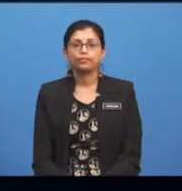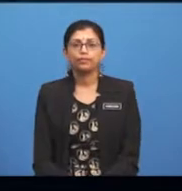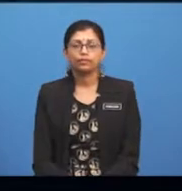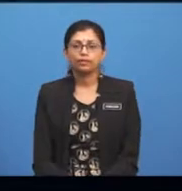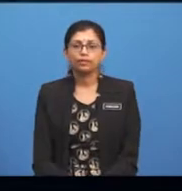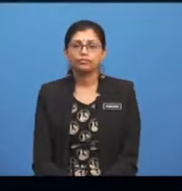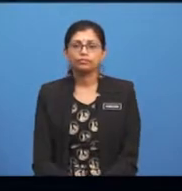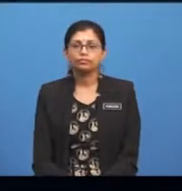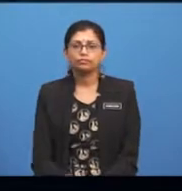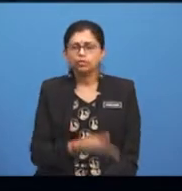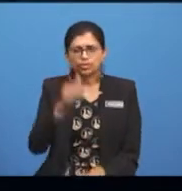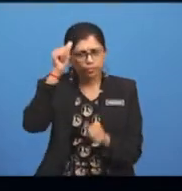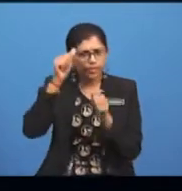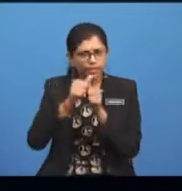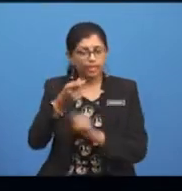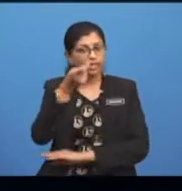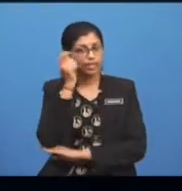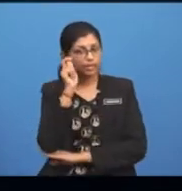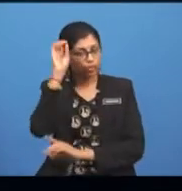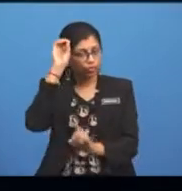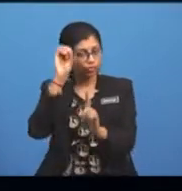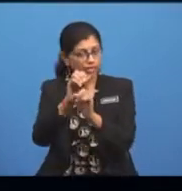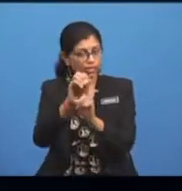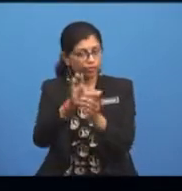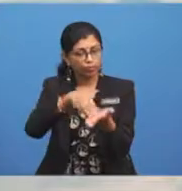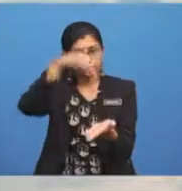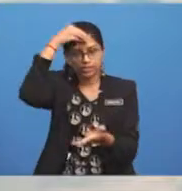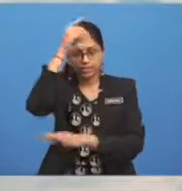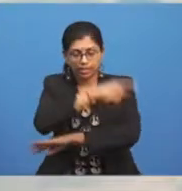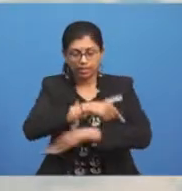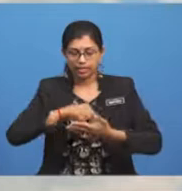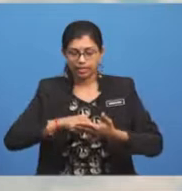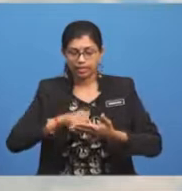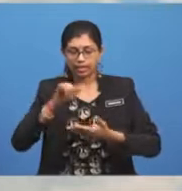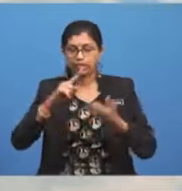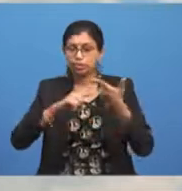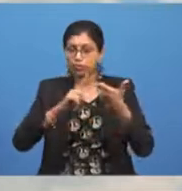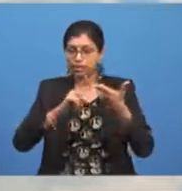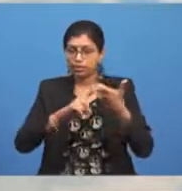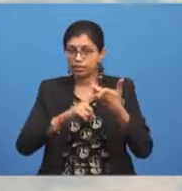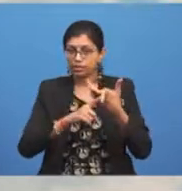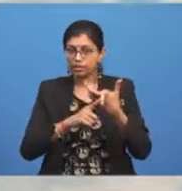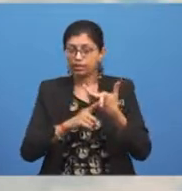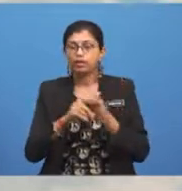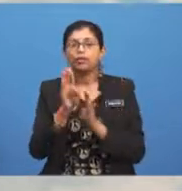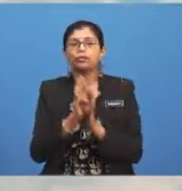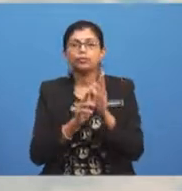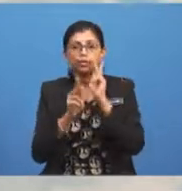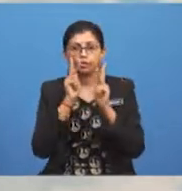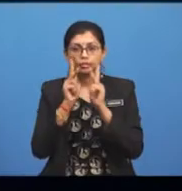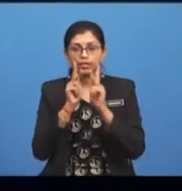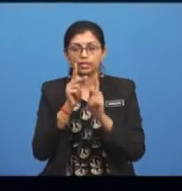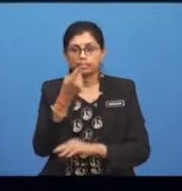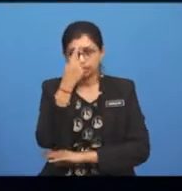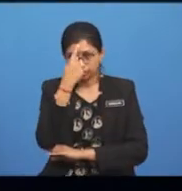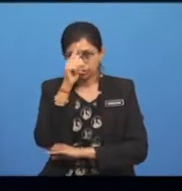Masih ingat tak tadi objektif pembelajaran kita yang kedua? Ya, objektif pembelajaran kita